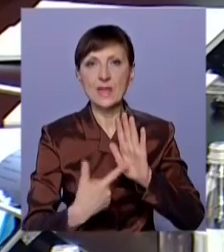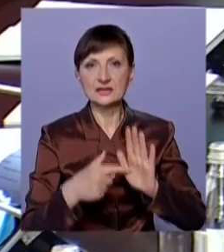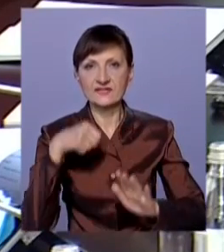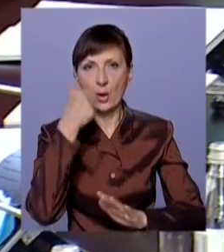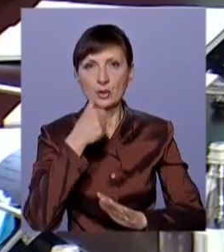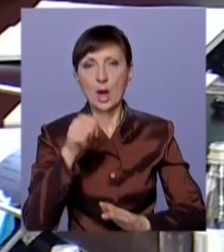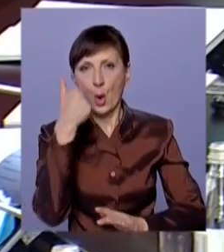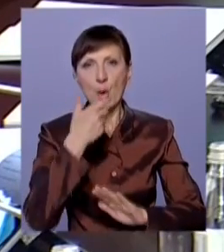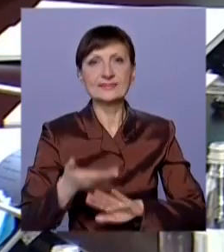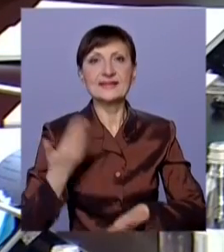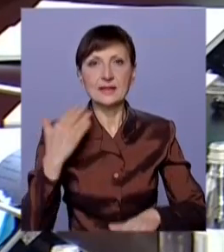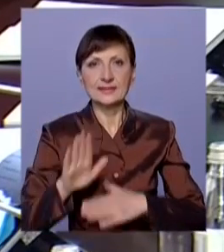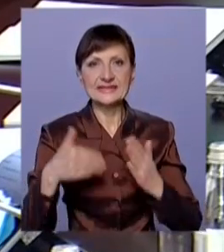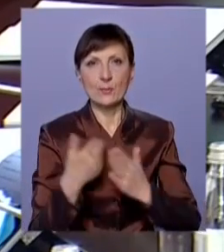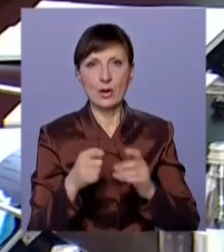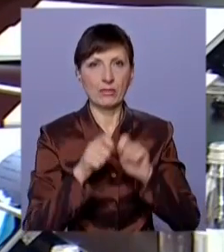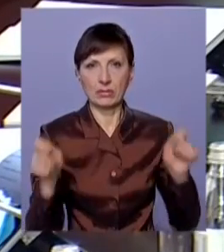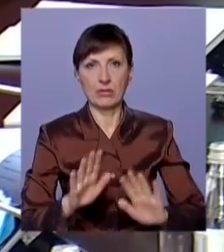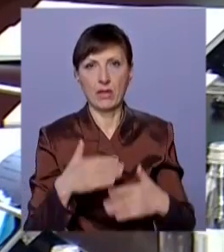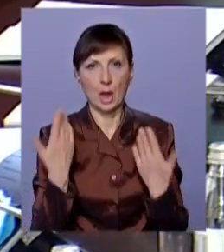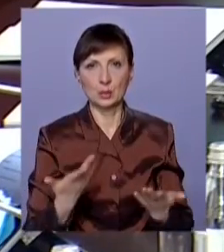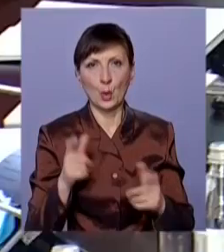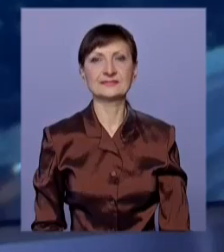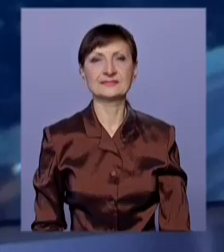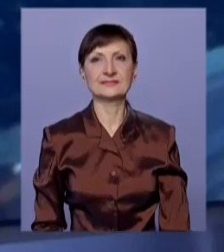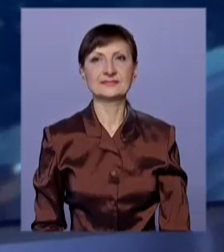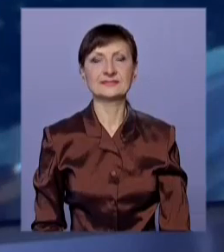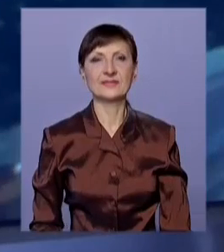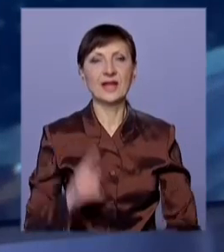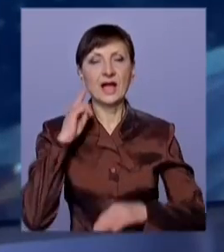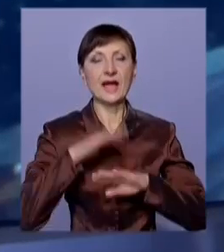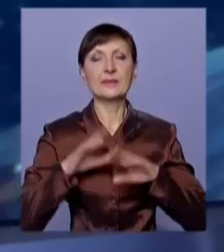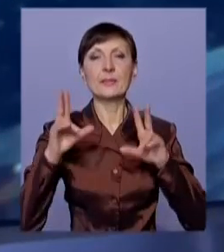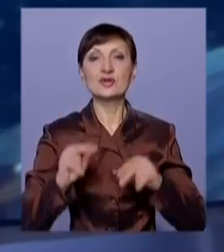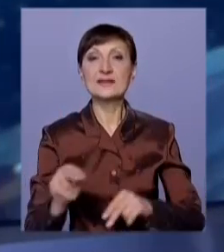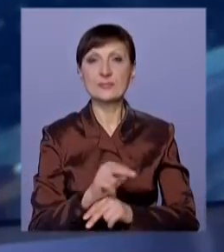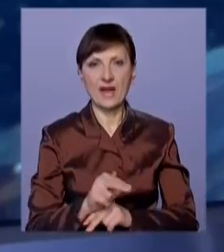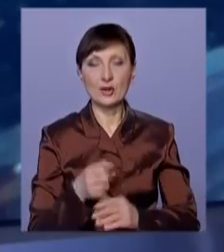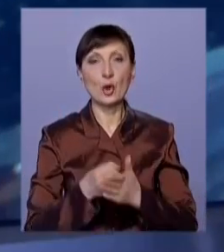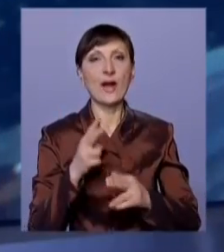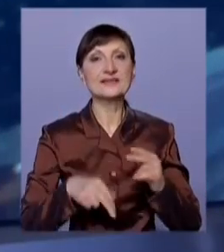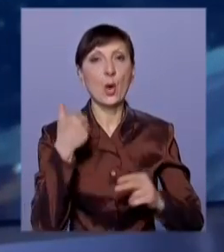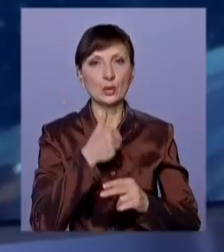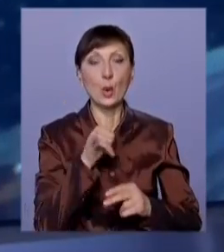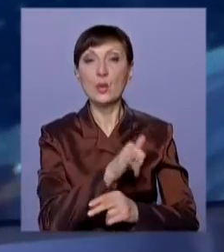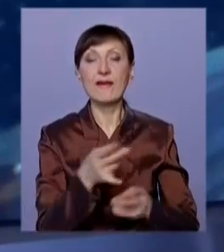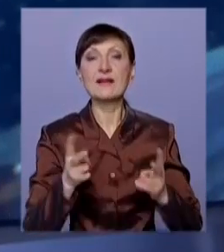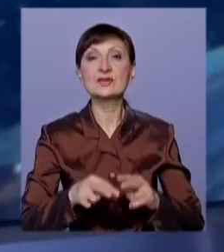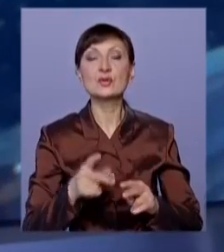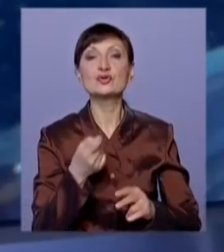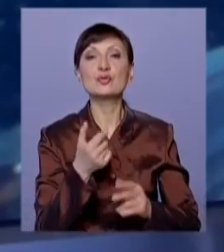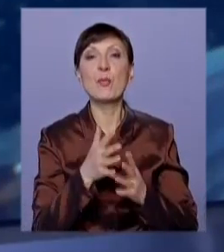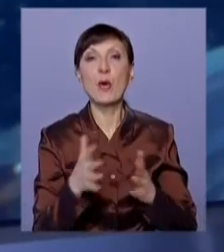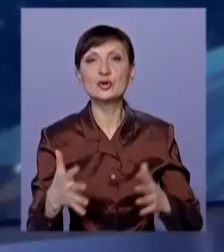года, год назад, и до сих пор не сданы в эксплуатацию. Акимы обещали исправиться до конца года. Выходит, остается у них